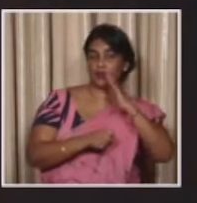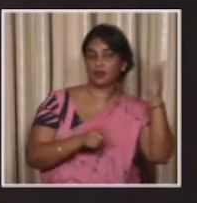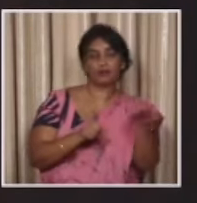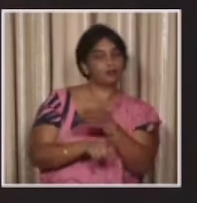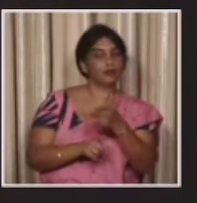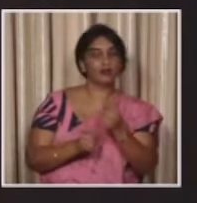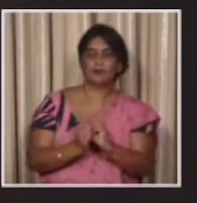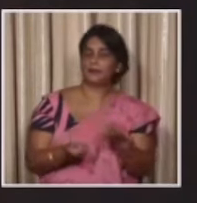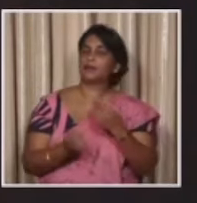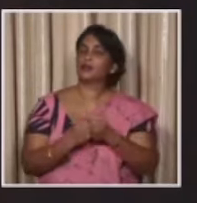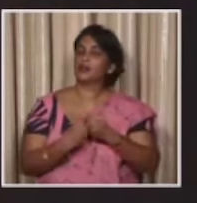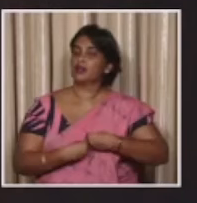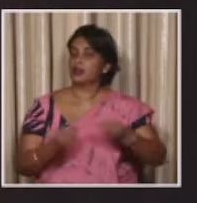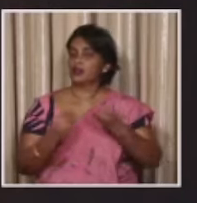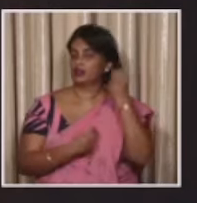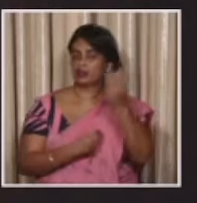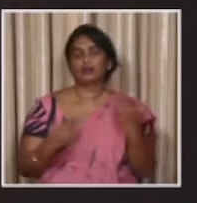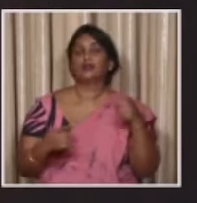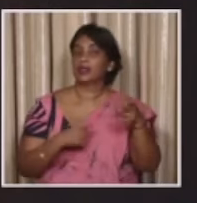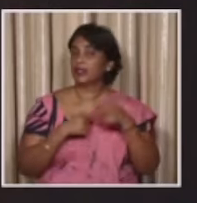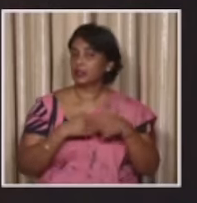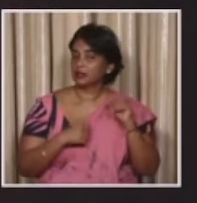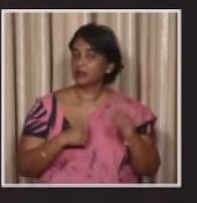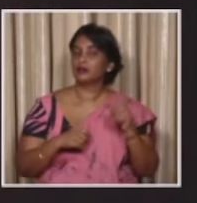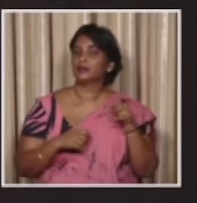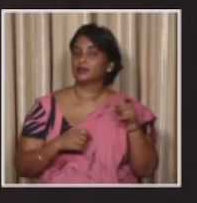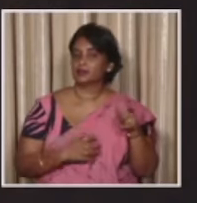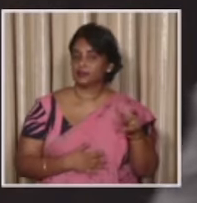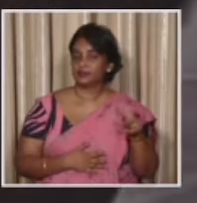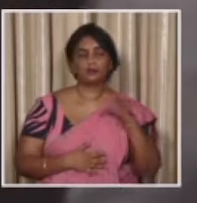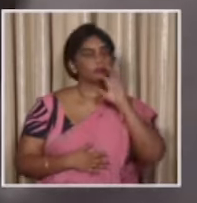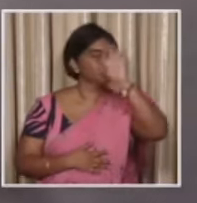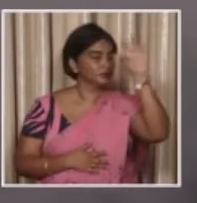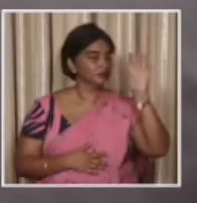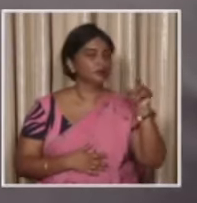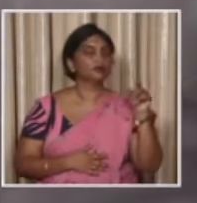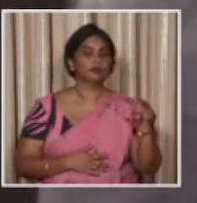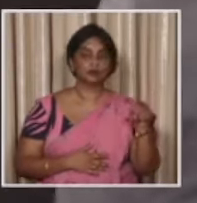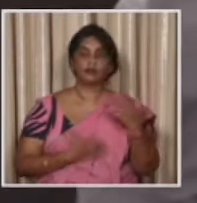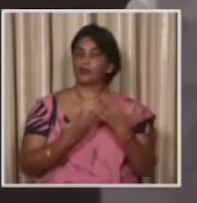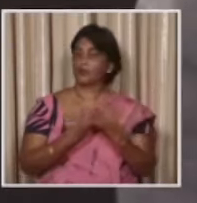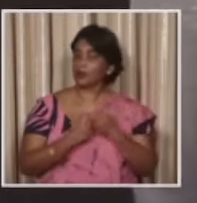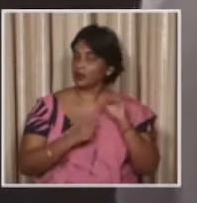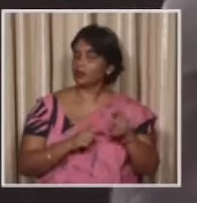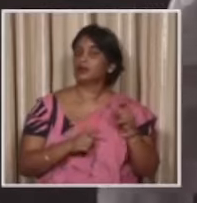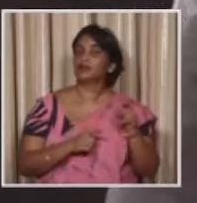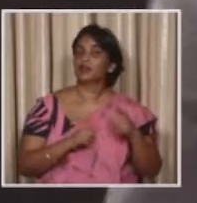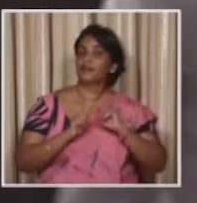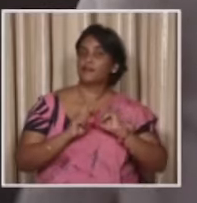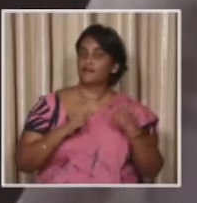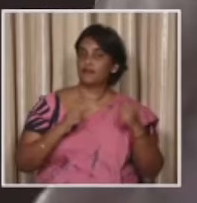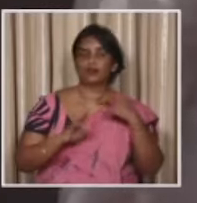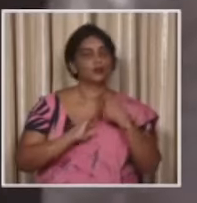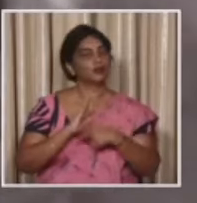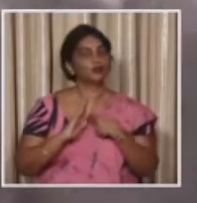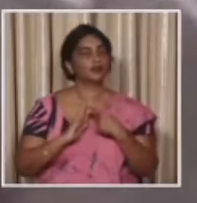ඒ ජනන සැලැස්ම කරන්න ඉඩ දෙන්නේ නැහැ. මොකද හේතුව මේ රටවල් වලට තියෙන අවශ්‍යතාවය වෙනස් විදියට මේ